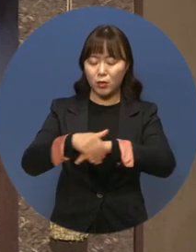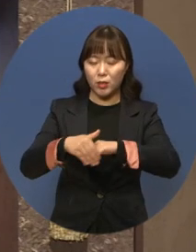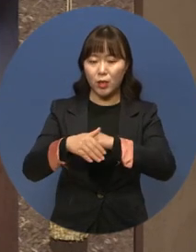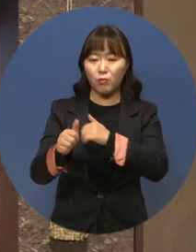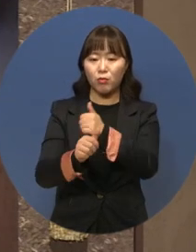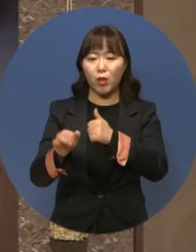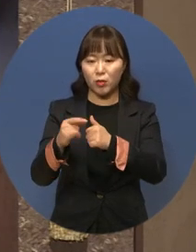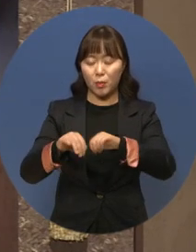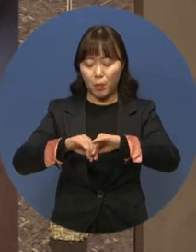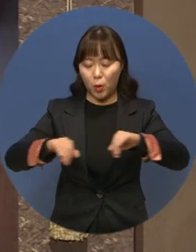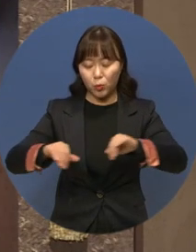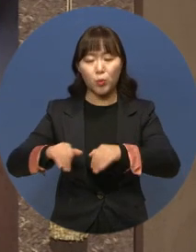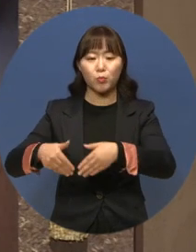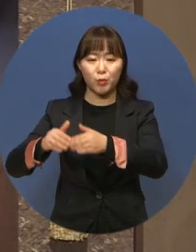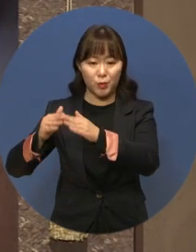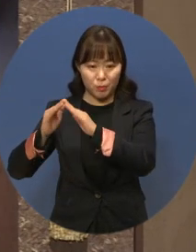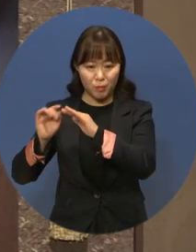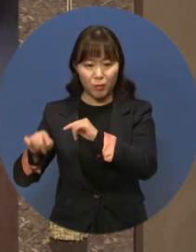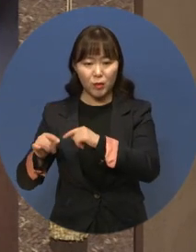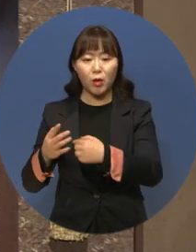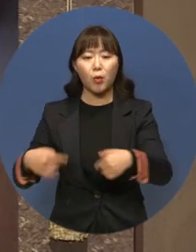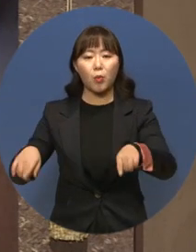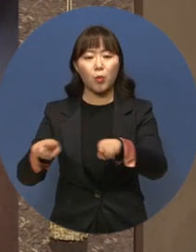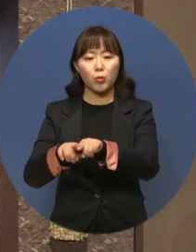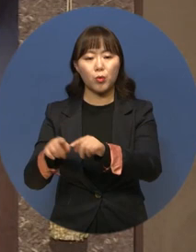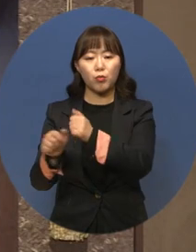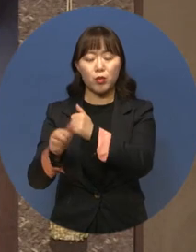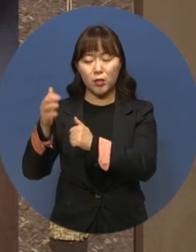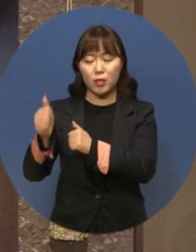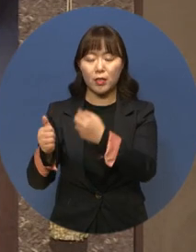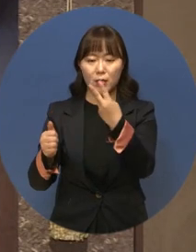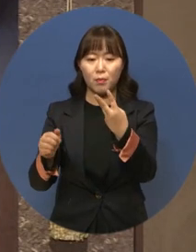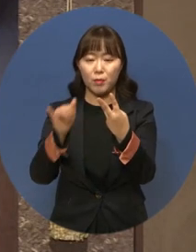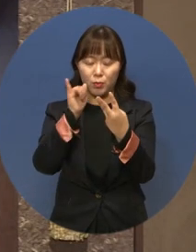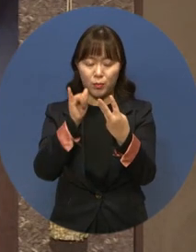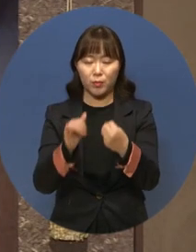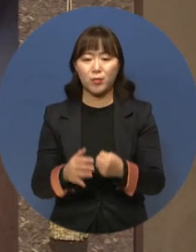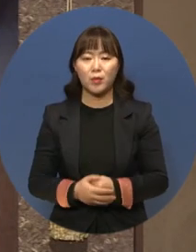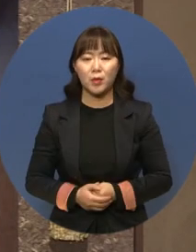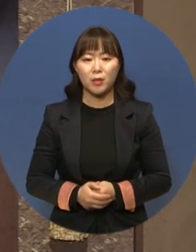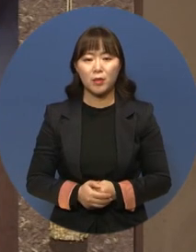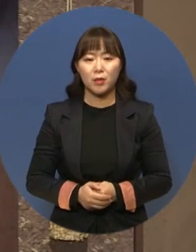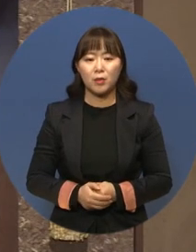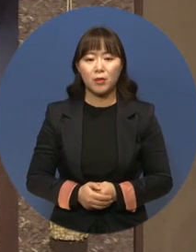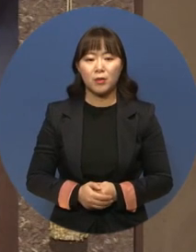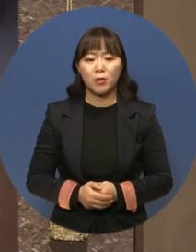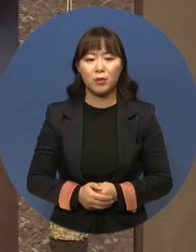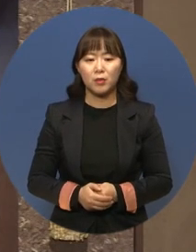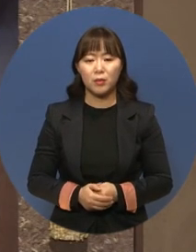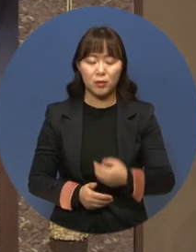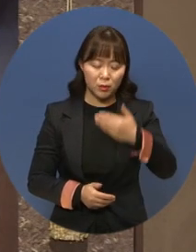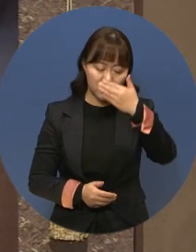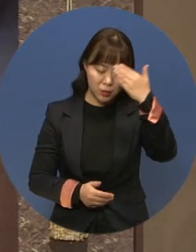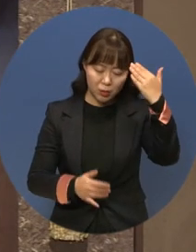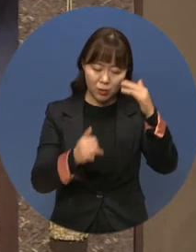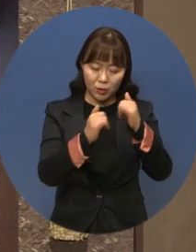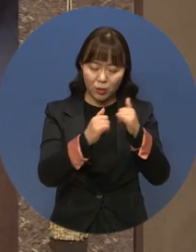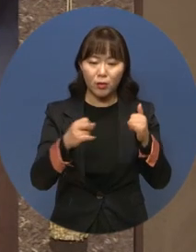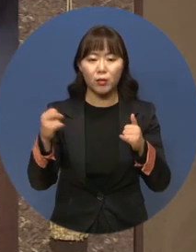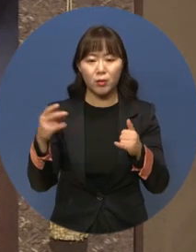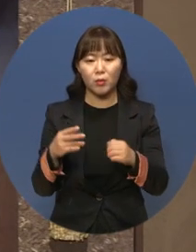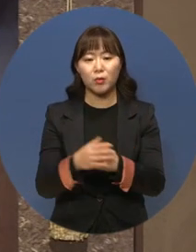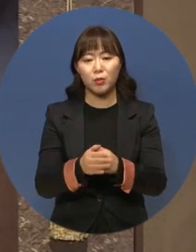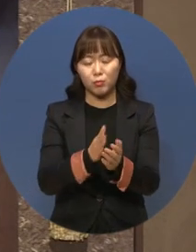정책위원회를 별도로 꾸리고 있어요. 예. 꾸려서 공동위원장 3명을 두고요. 그리고 이제 청년 또는